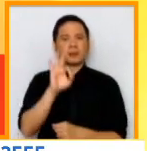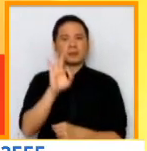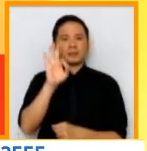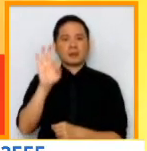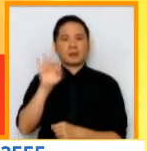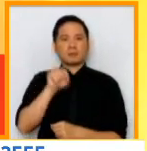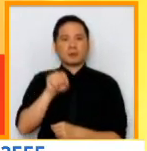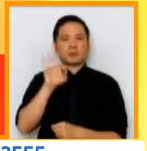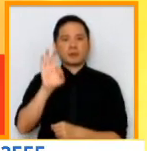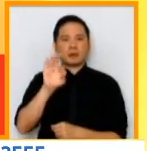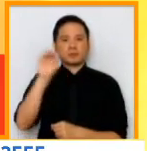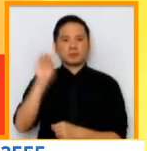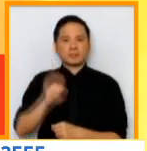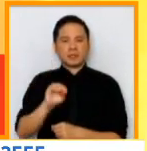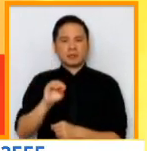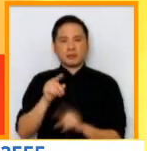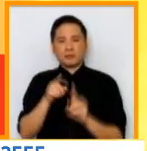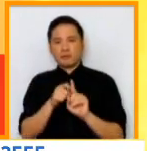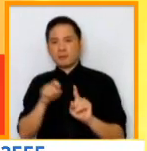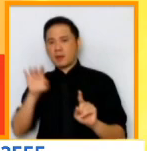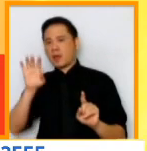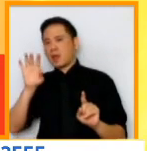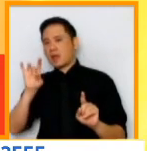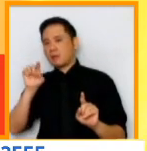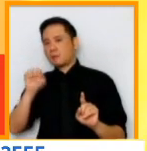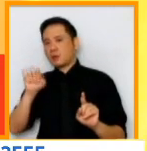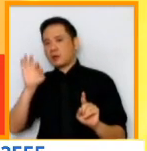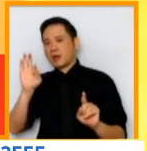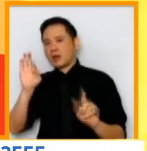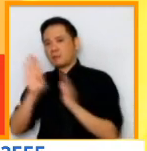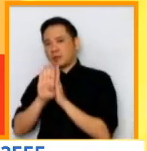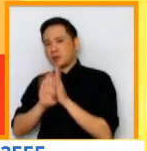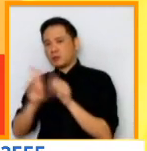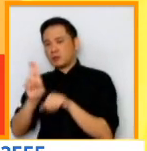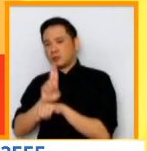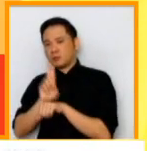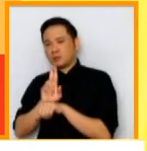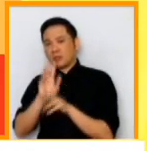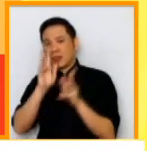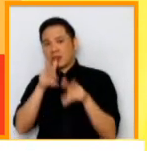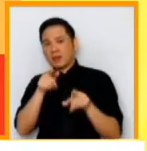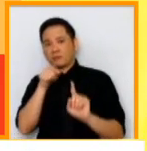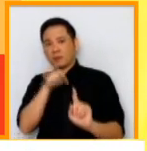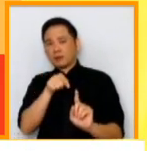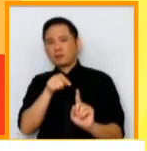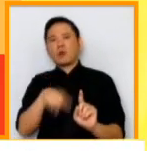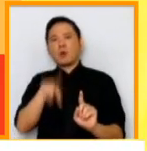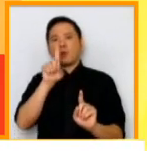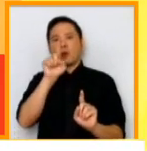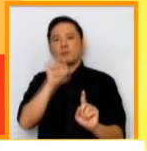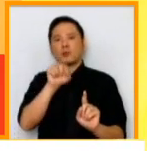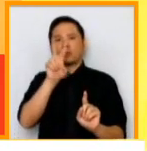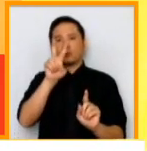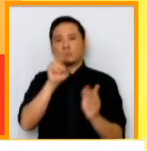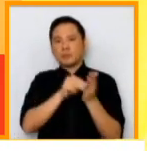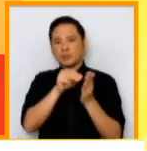aming 8.9 billion na ginastos. Ito na lamang ang naiwan, yung 1.2 million. Mm-hmm. Okay.